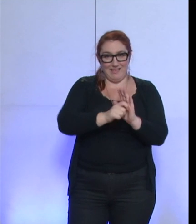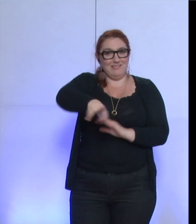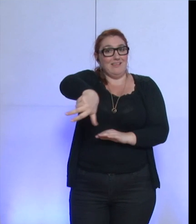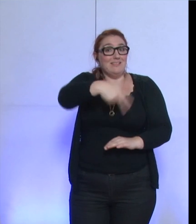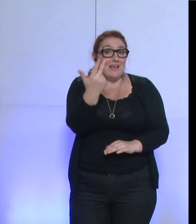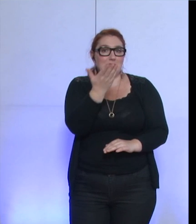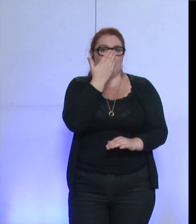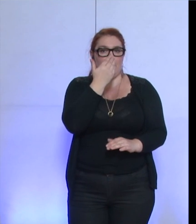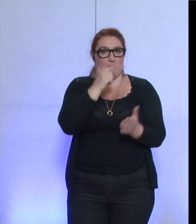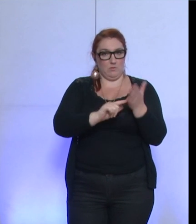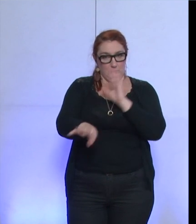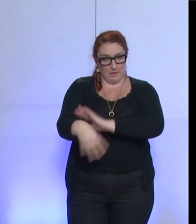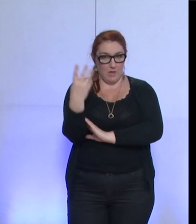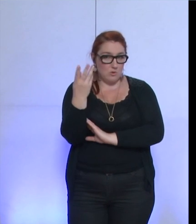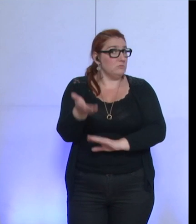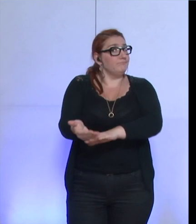le 13 février 2014.